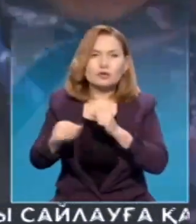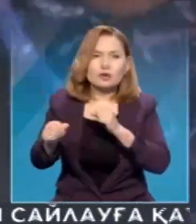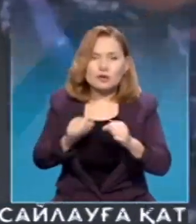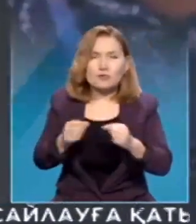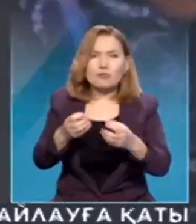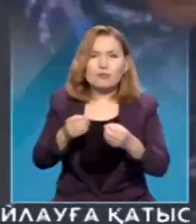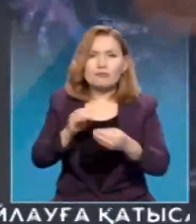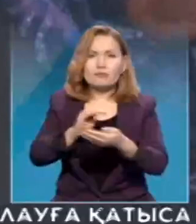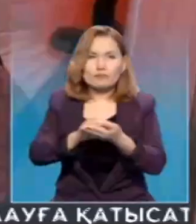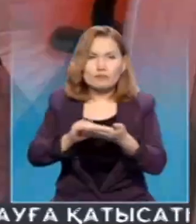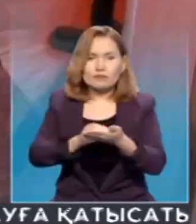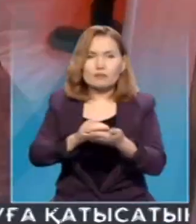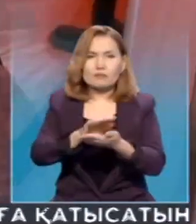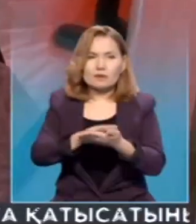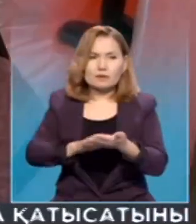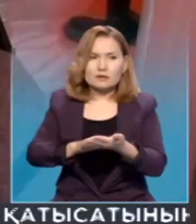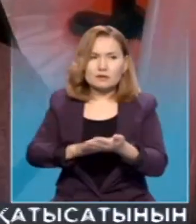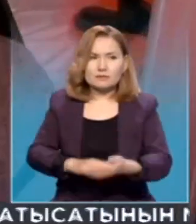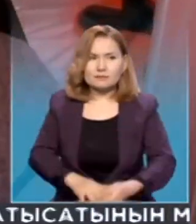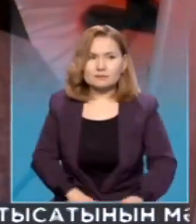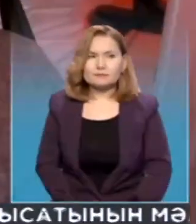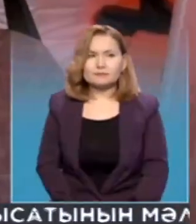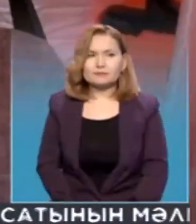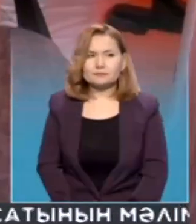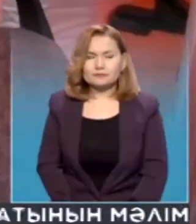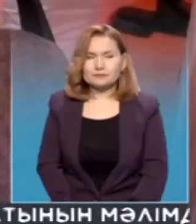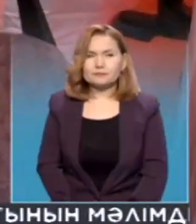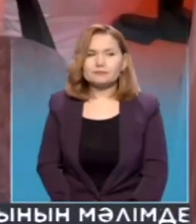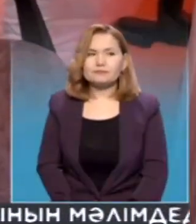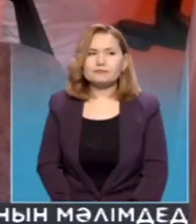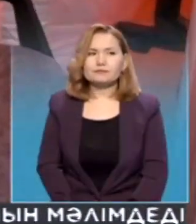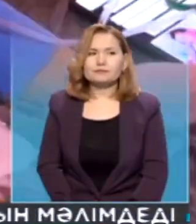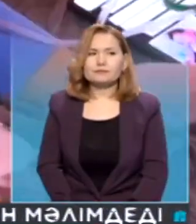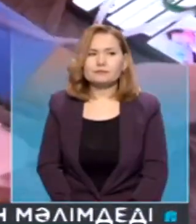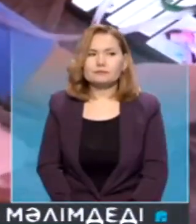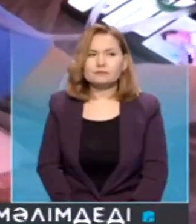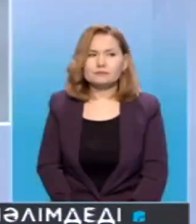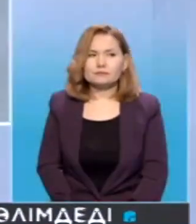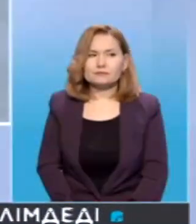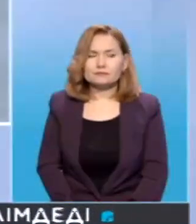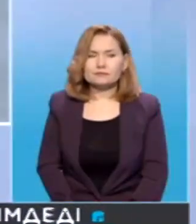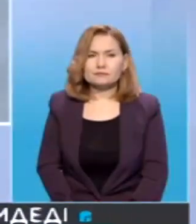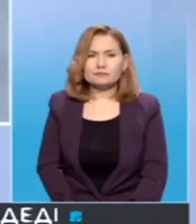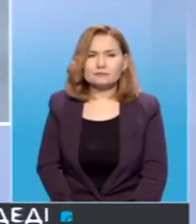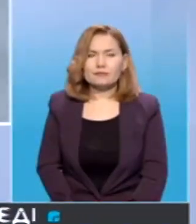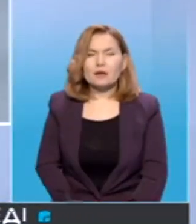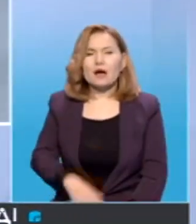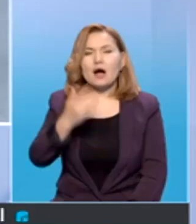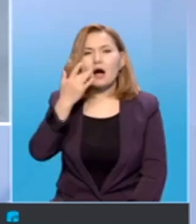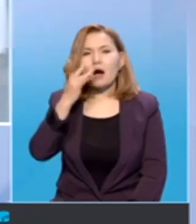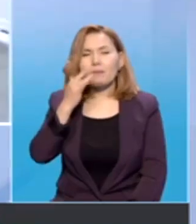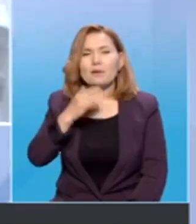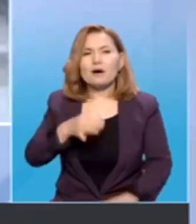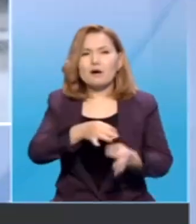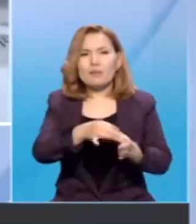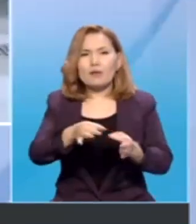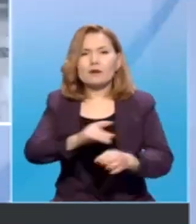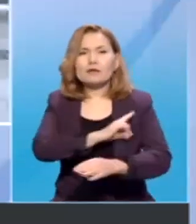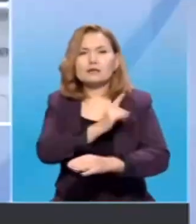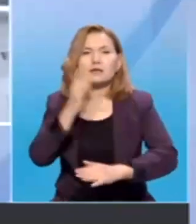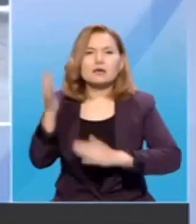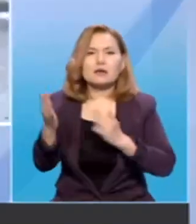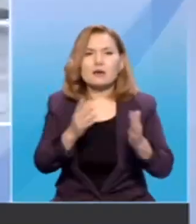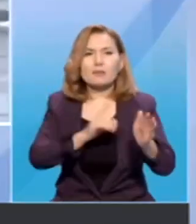дүмпу тіркелген. Ақышта бірнеше күннен бері